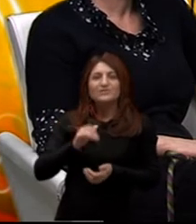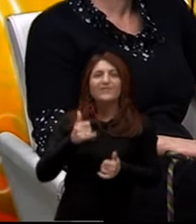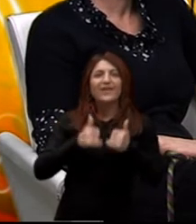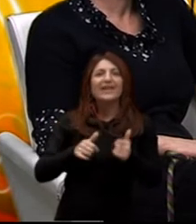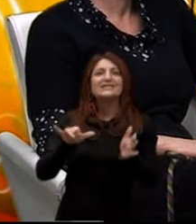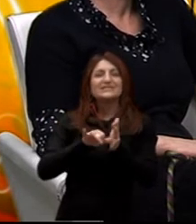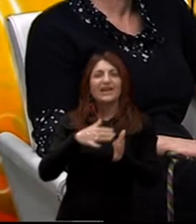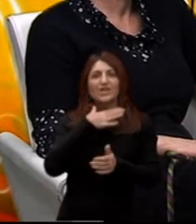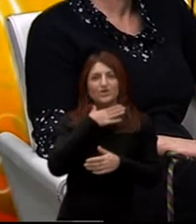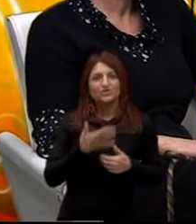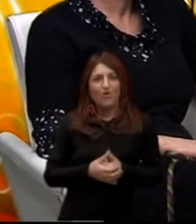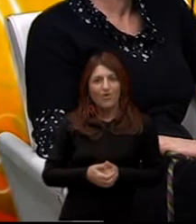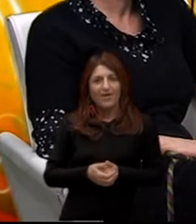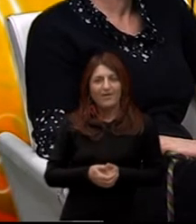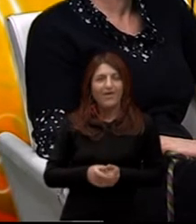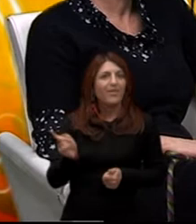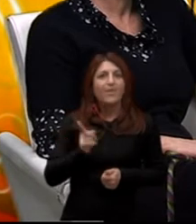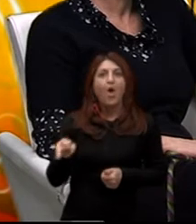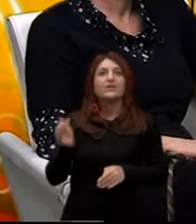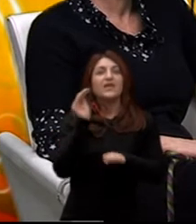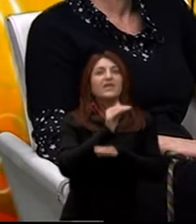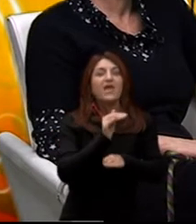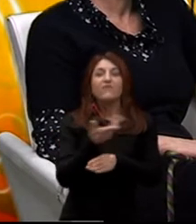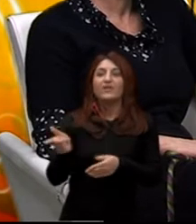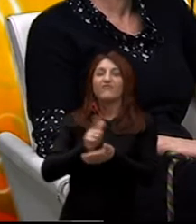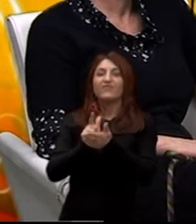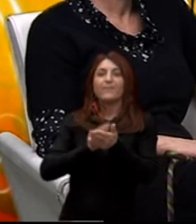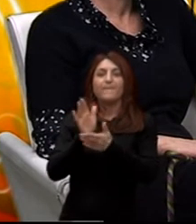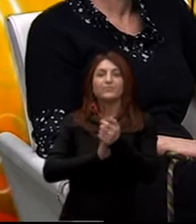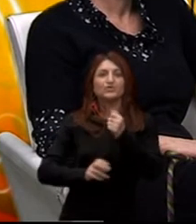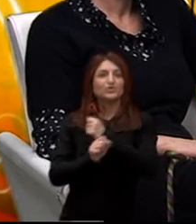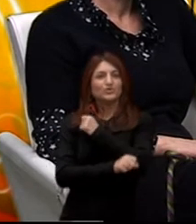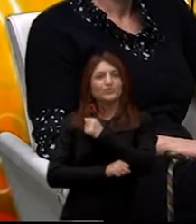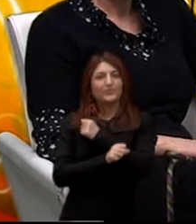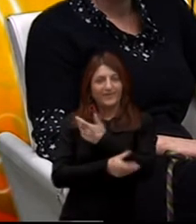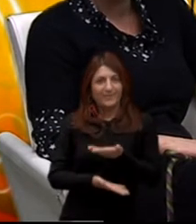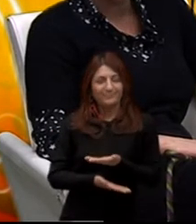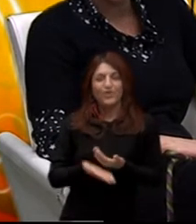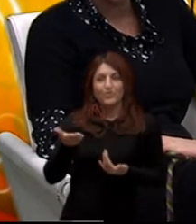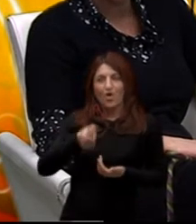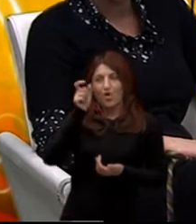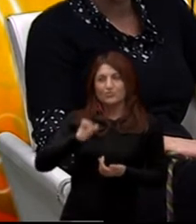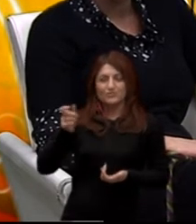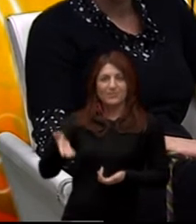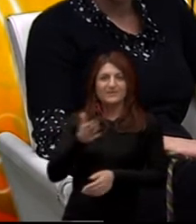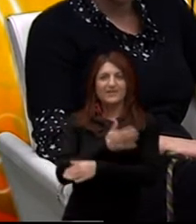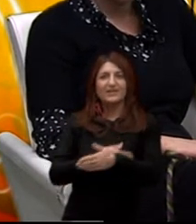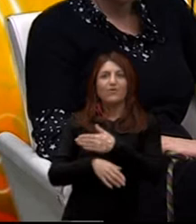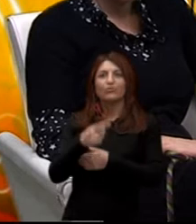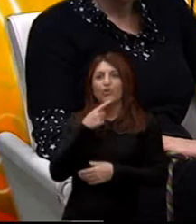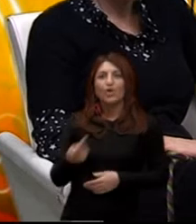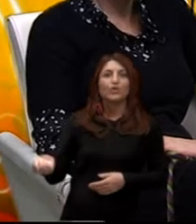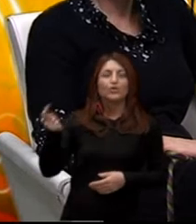nego početkom svojega studiranja. I tu se većinom radi o mladim osobama s invaliditetom koje dolaze u